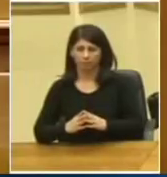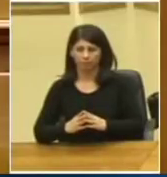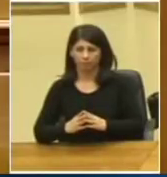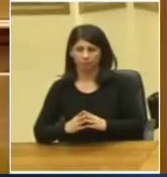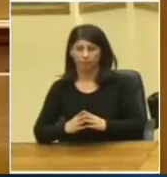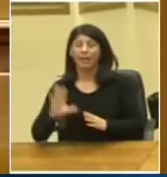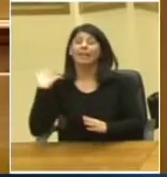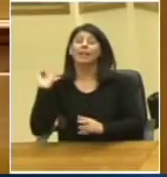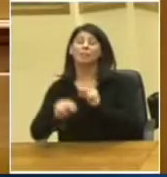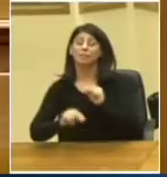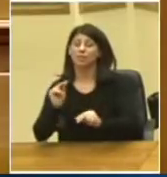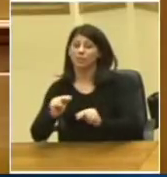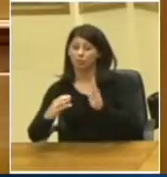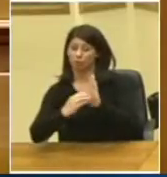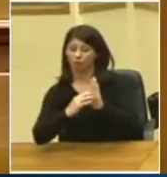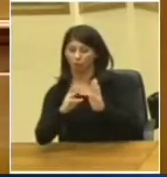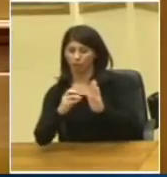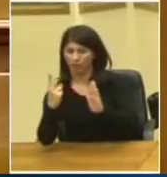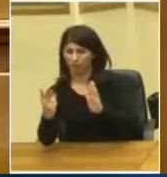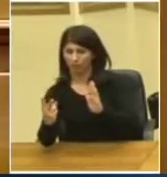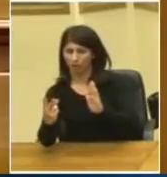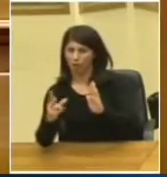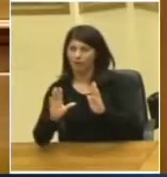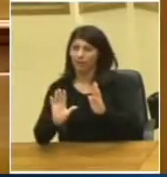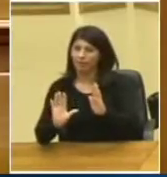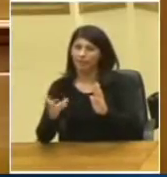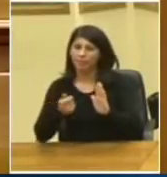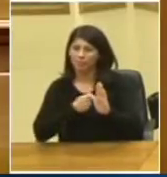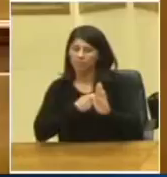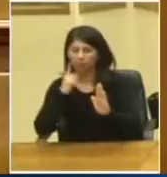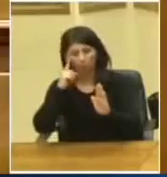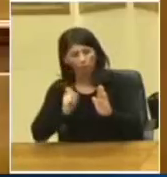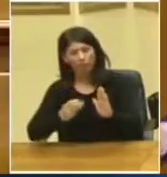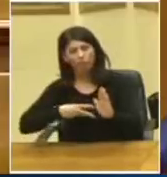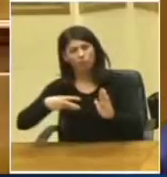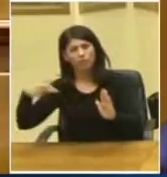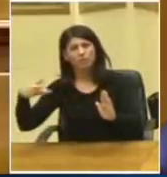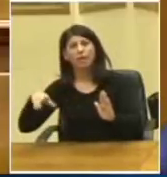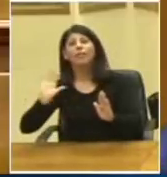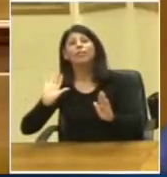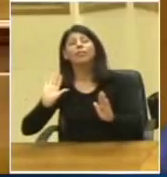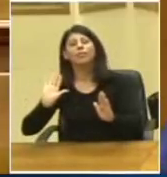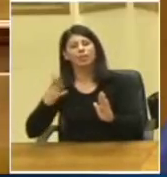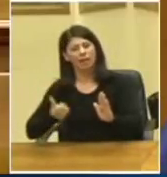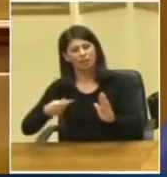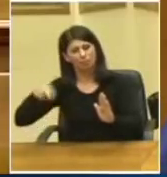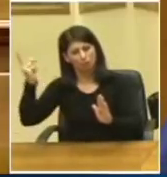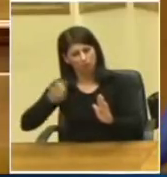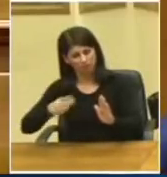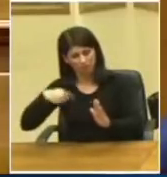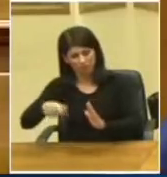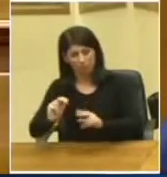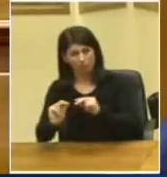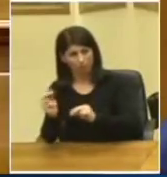να μην ψηφίσουν το άρθρο 32, γιατί θεωρεί δεδομένο ο ΣΥΡΙΖΑ ότι δεν θα έχει πλειοψηφία στην επόμενη Βουλή και επειδή